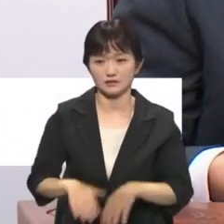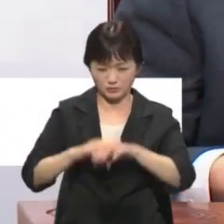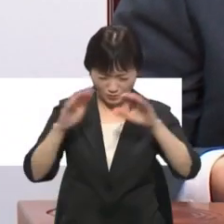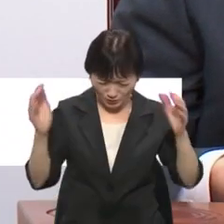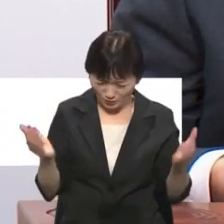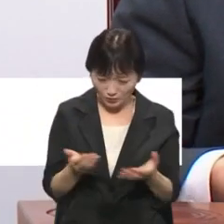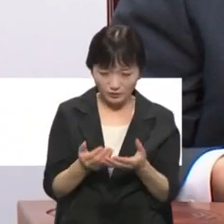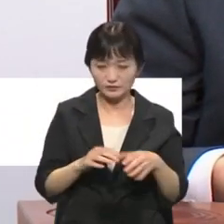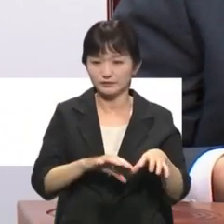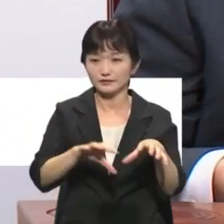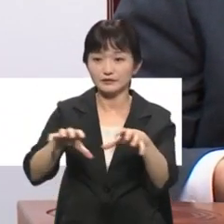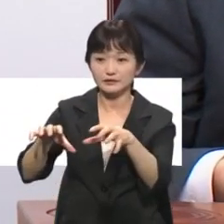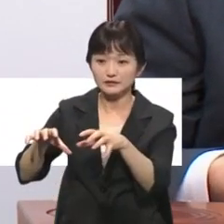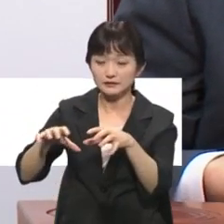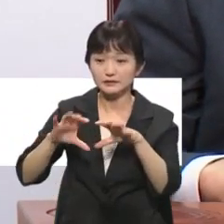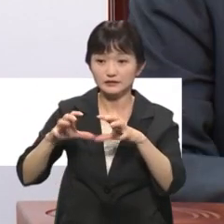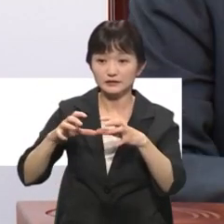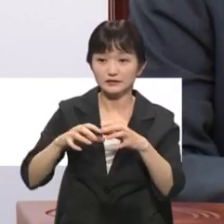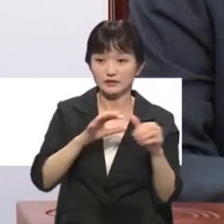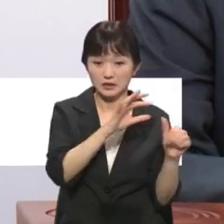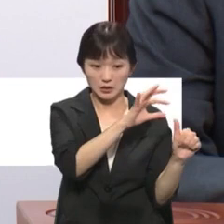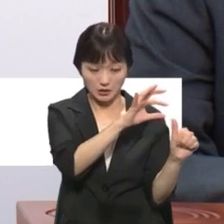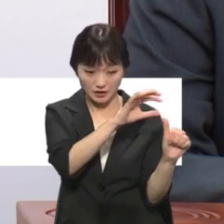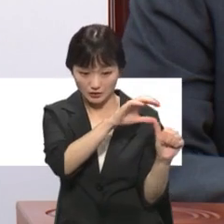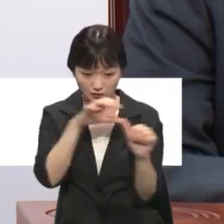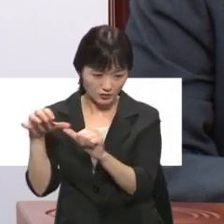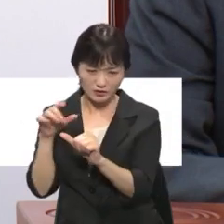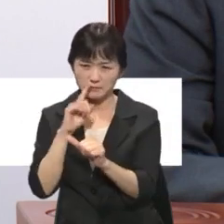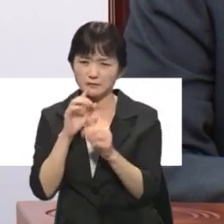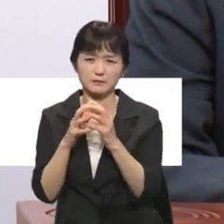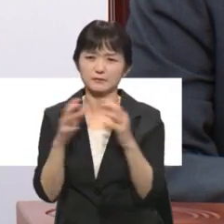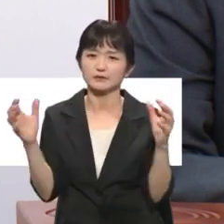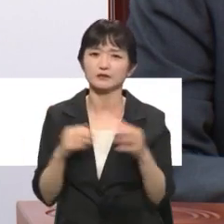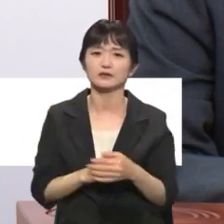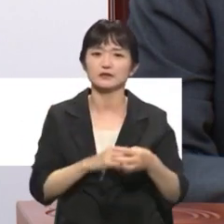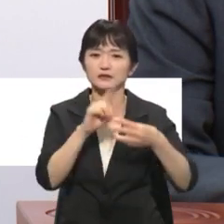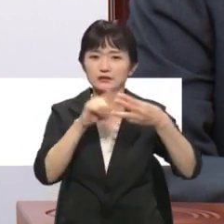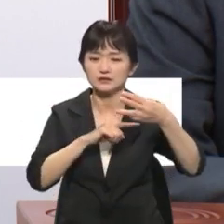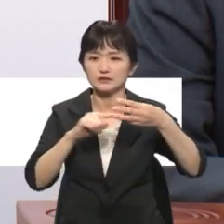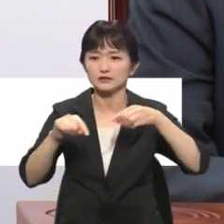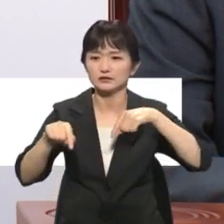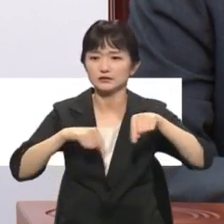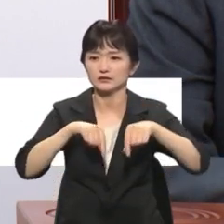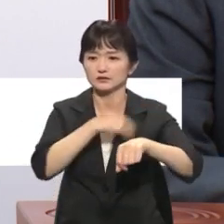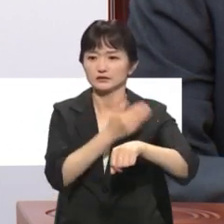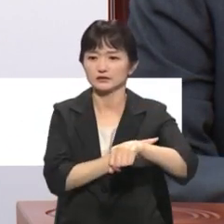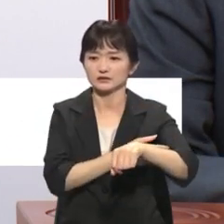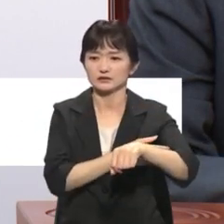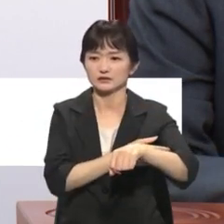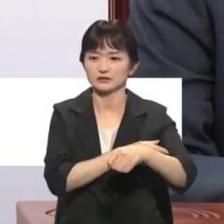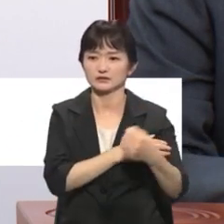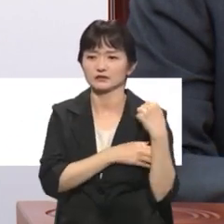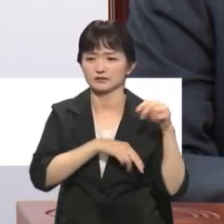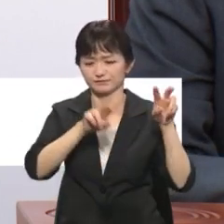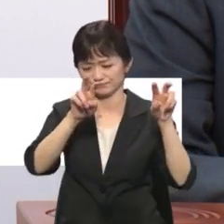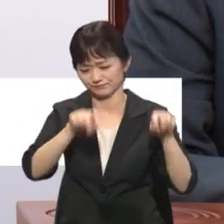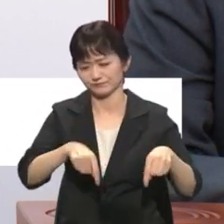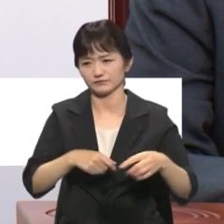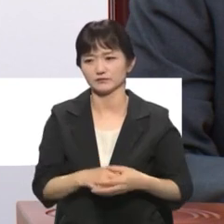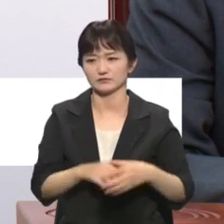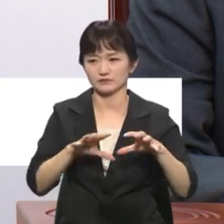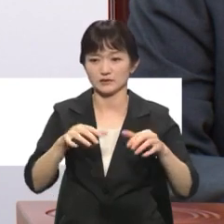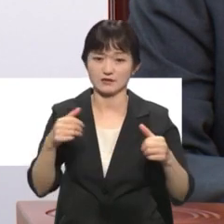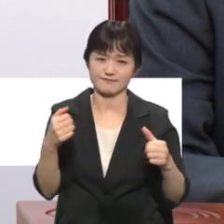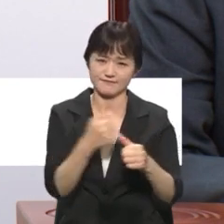동원용으로 난리법석입니다 윤석열 정권의 압도적 절대문운과 잔인한 국가